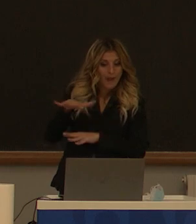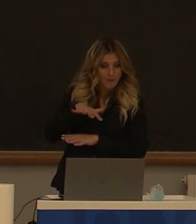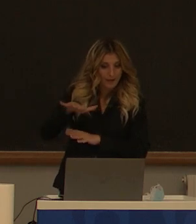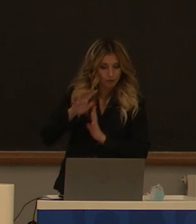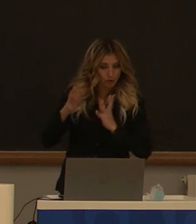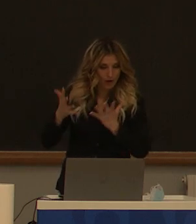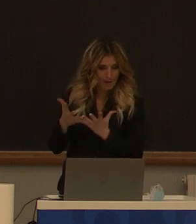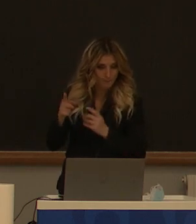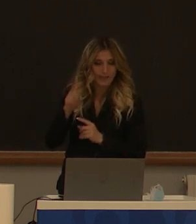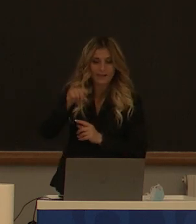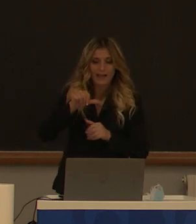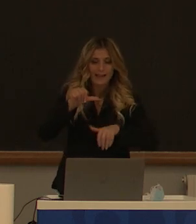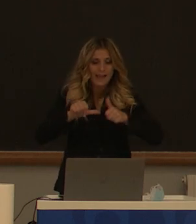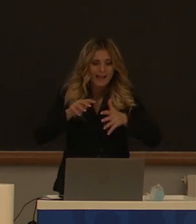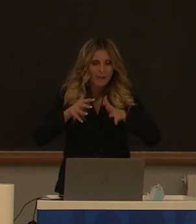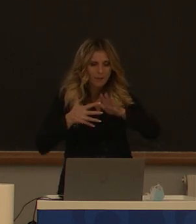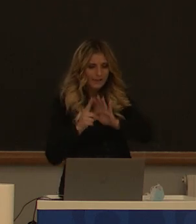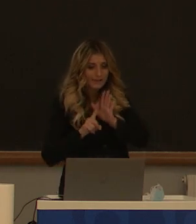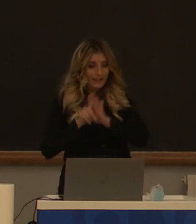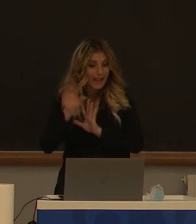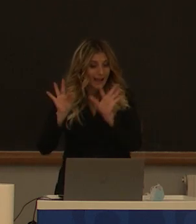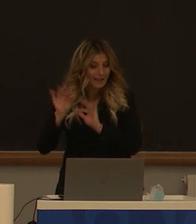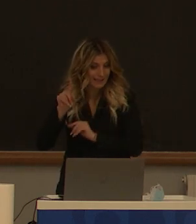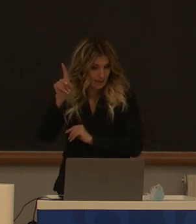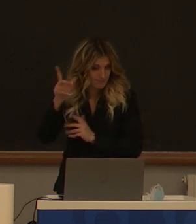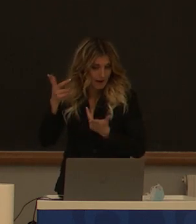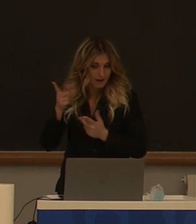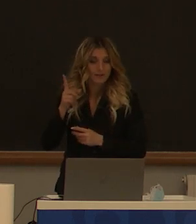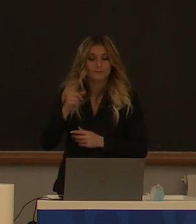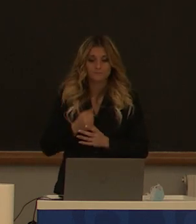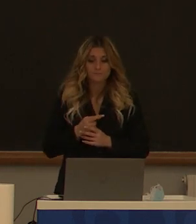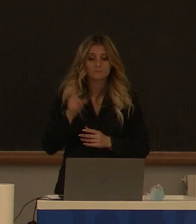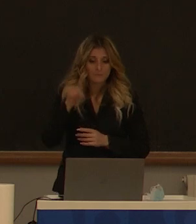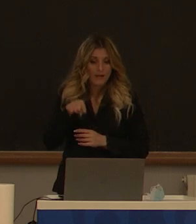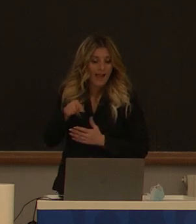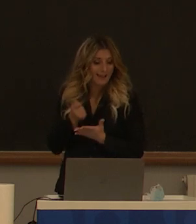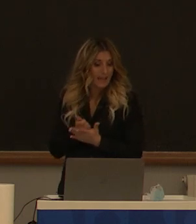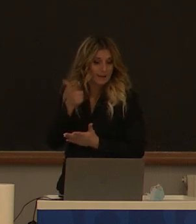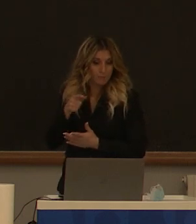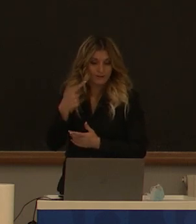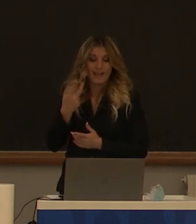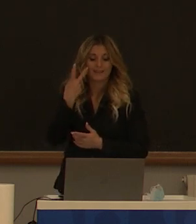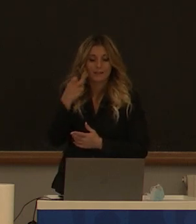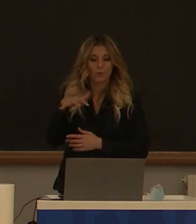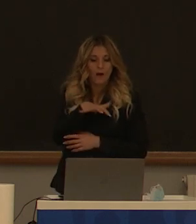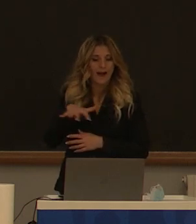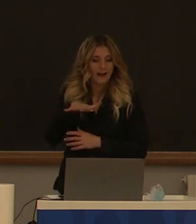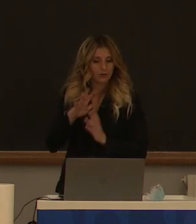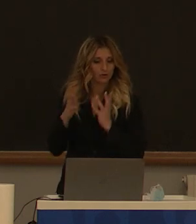diciamo, dei cambiamenti climatici, che è un core, diciamo, nella discussione dell'ambiente